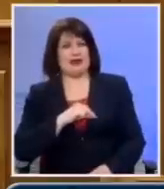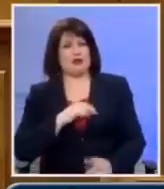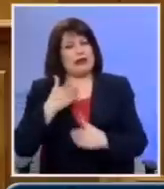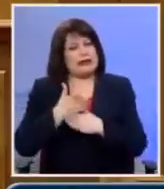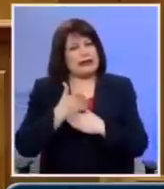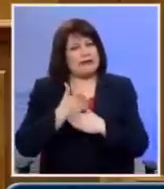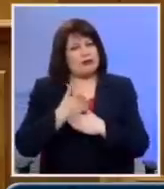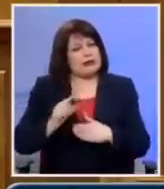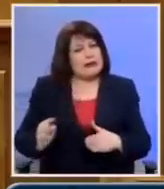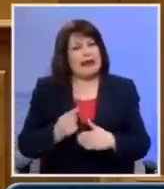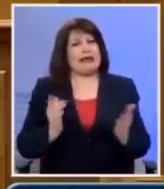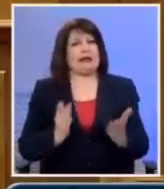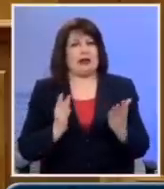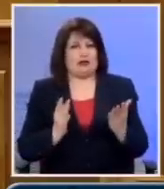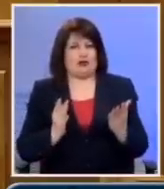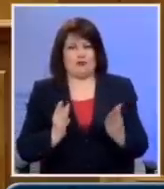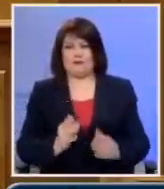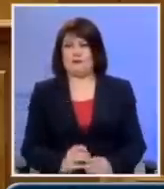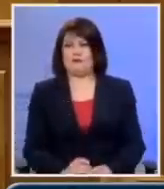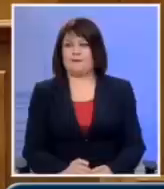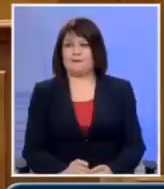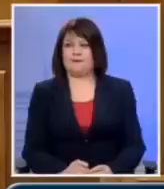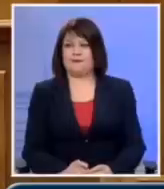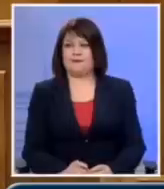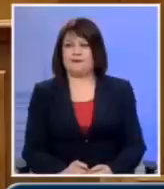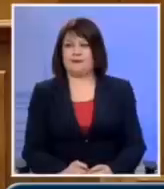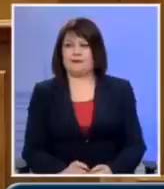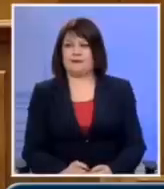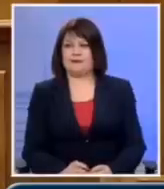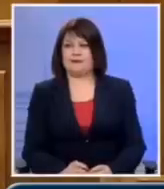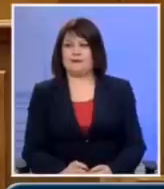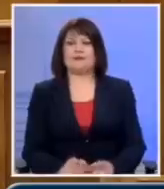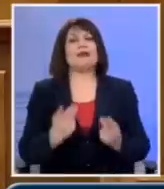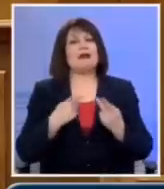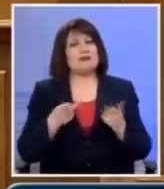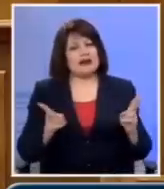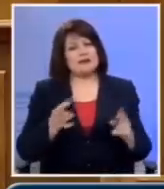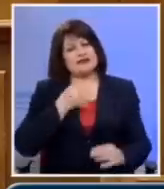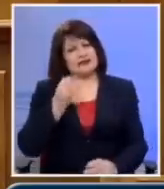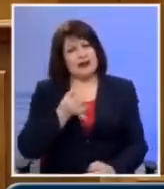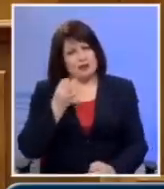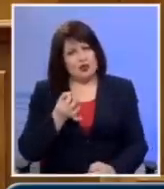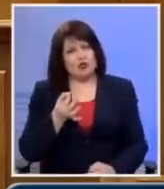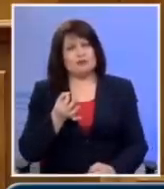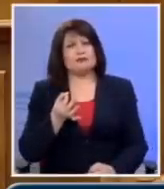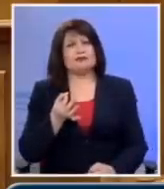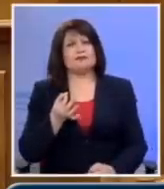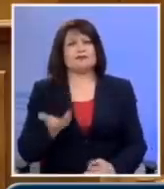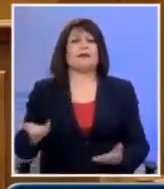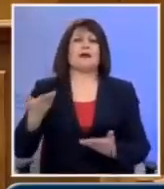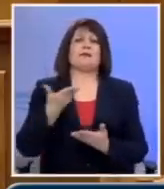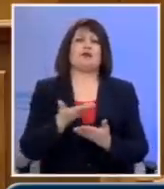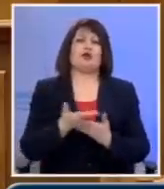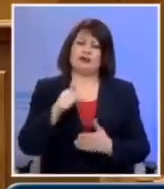και άλλα κίνητρα. Και επιτρέψτε μου με την ευκαιρία να σχολιάσω εδώ την πρόταση που